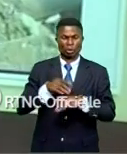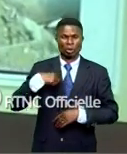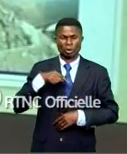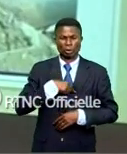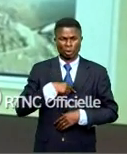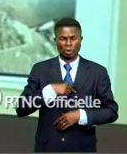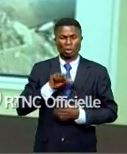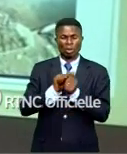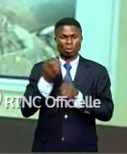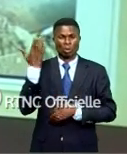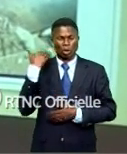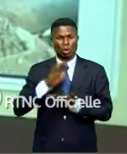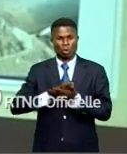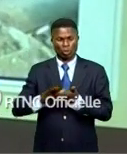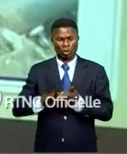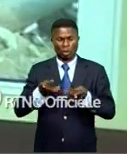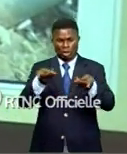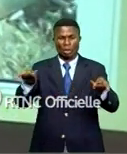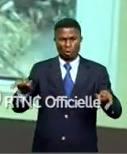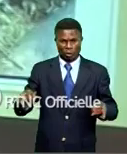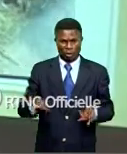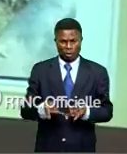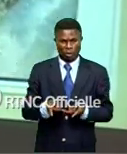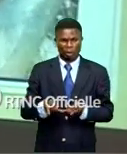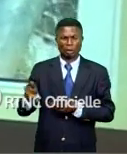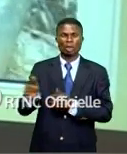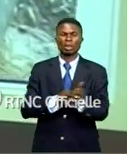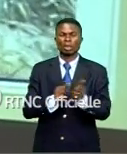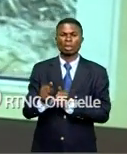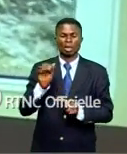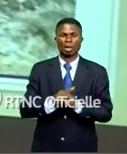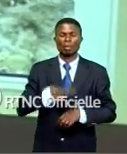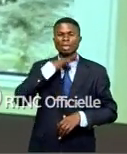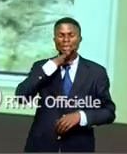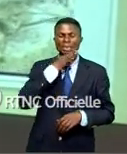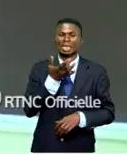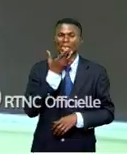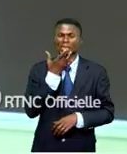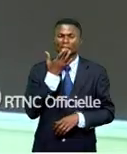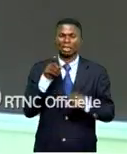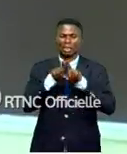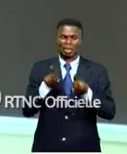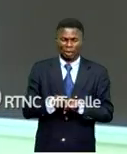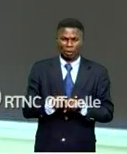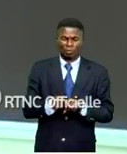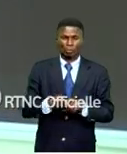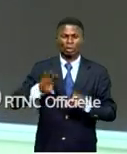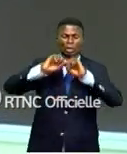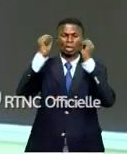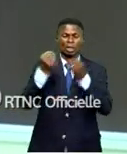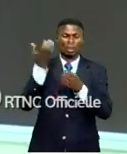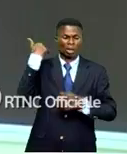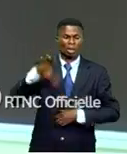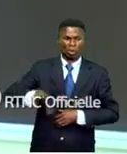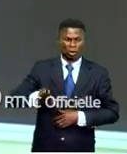la desserte en eau, notamment l'environnement dégradé par des déchets toxiques et autres, qui font que la Régie des eaux,